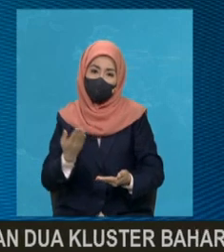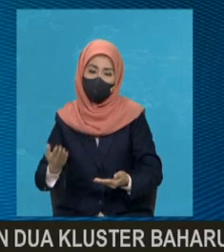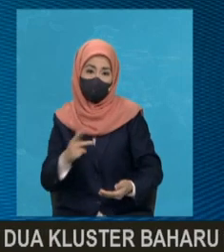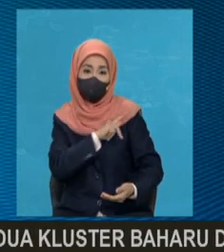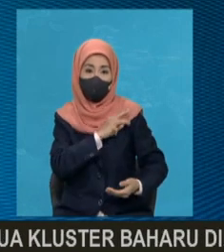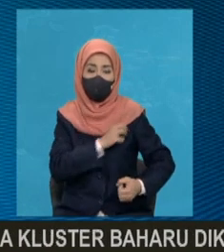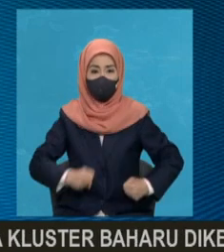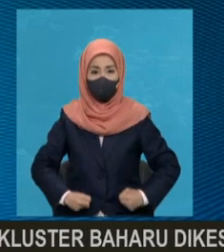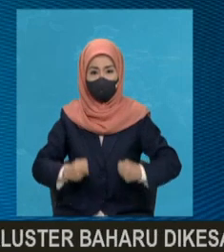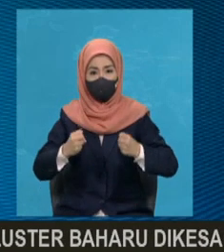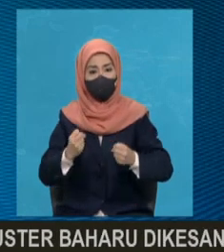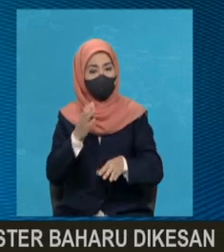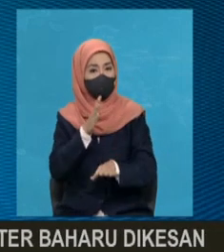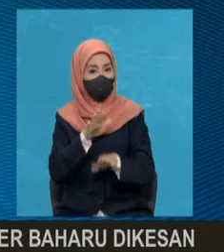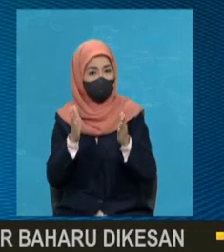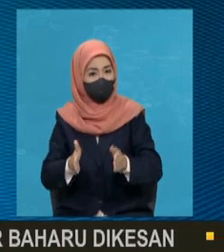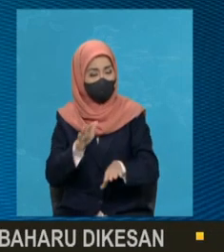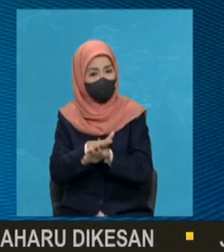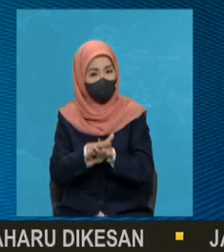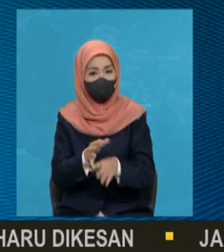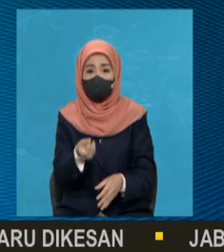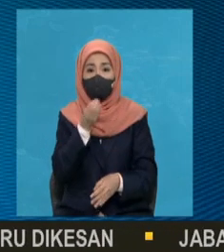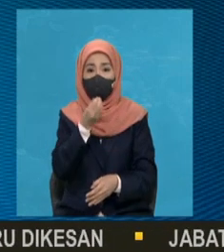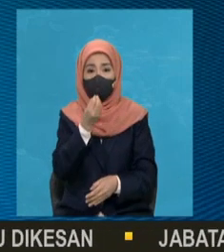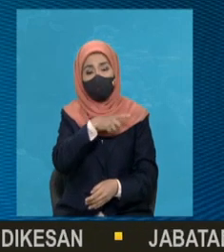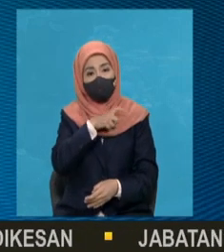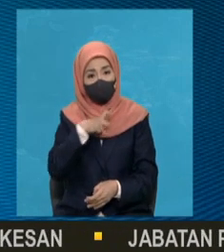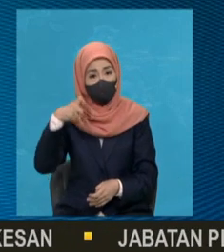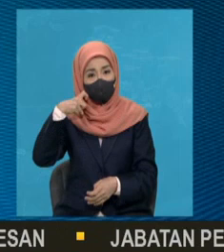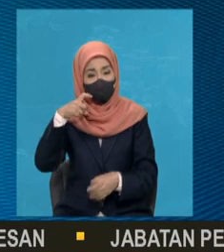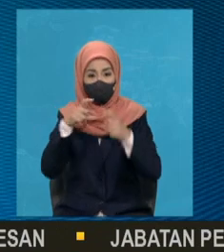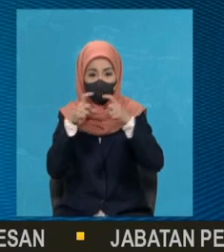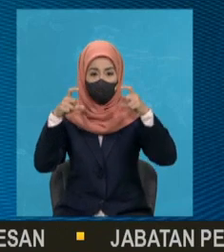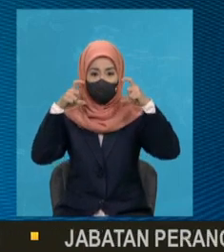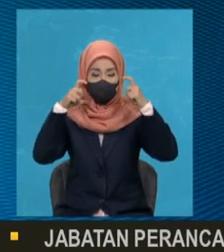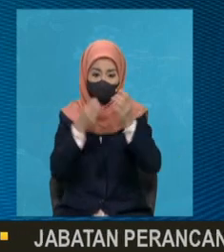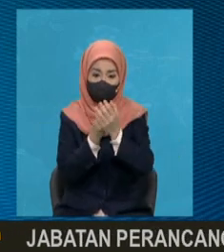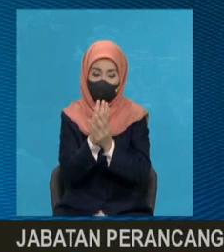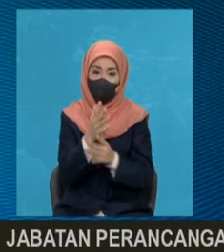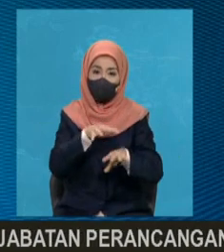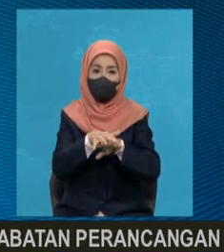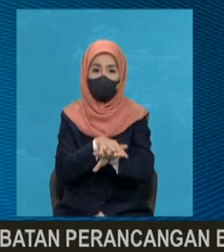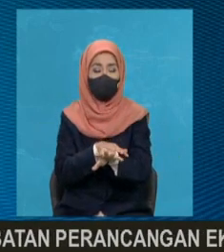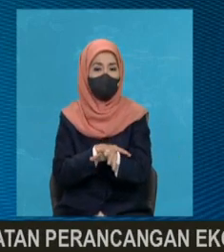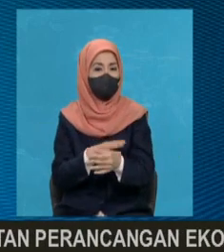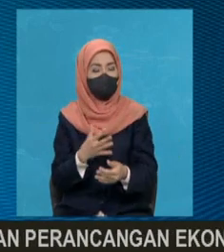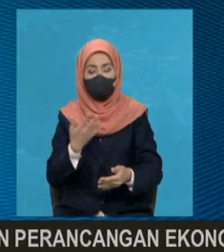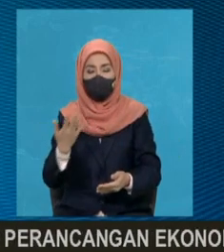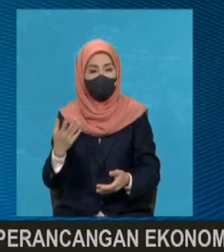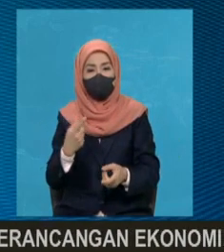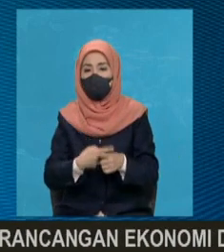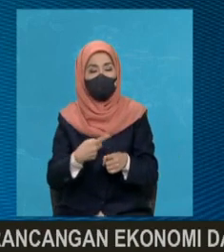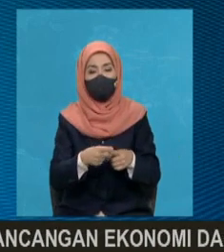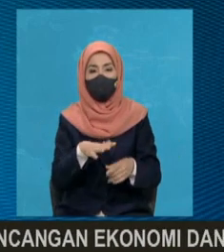Kementerian Kesehatan dari orang ramai seperti barang makanan kedeng face Mask freestyle glows air toiletries dan macam-macam